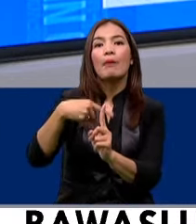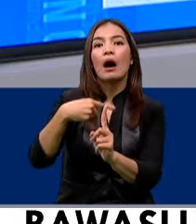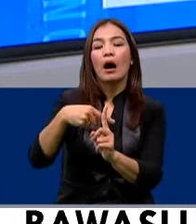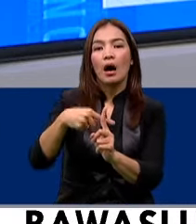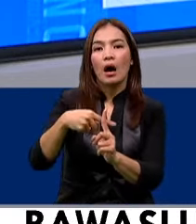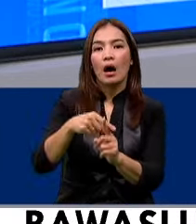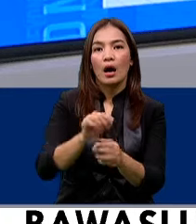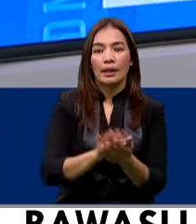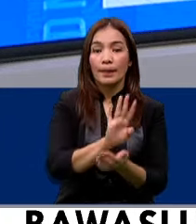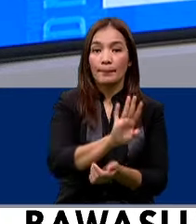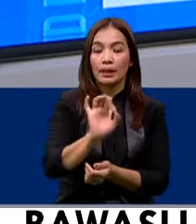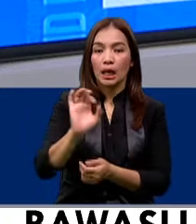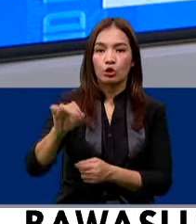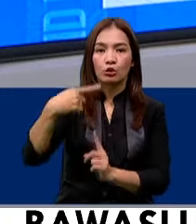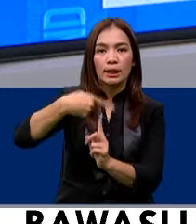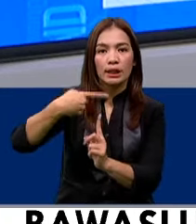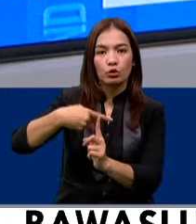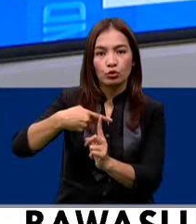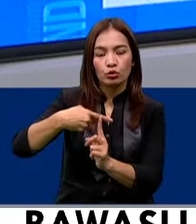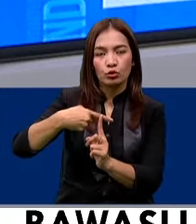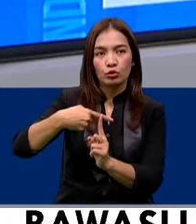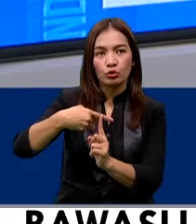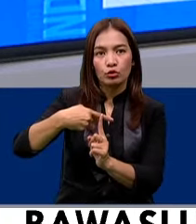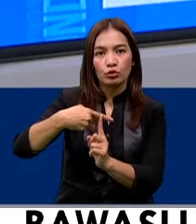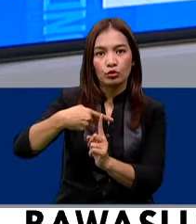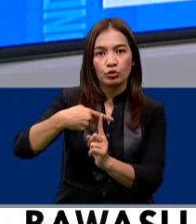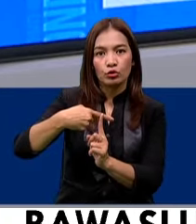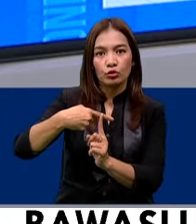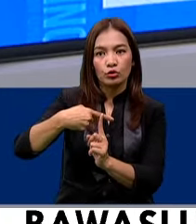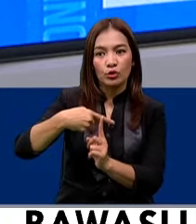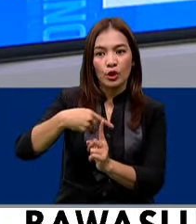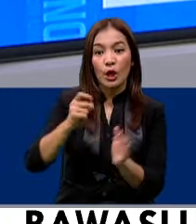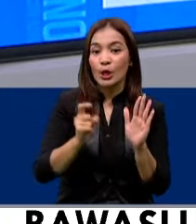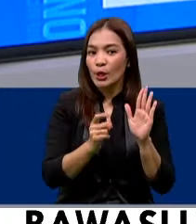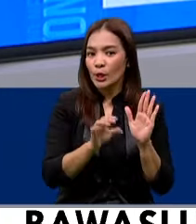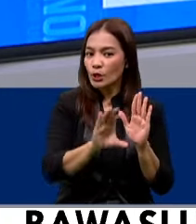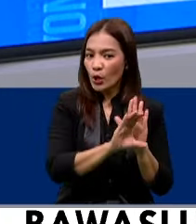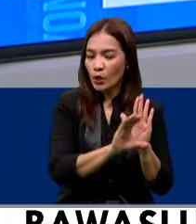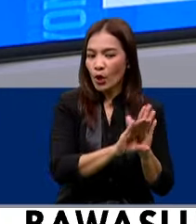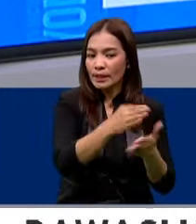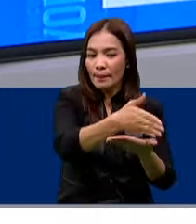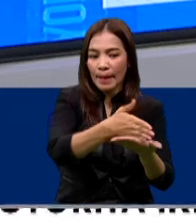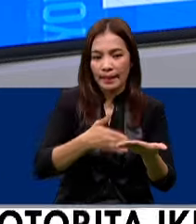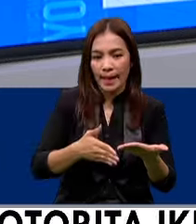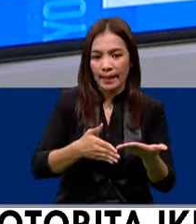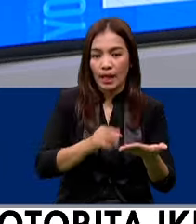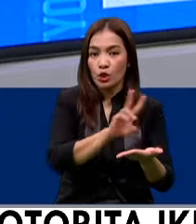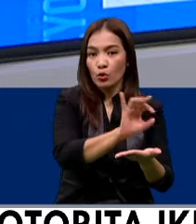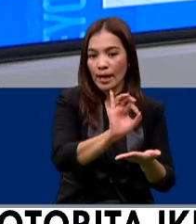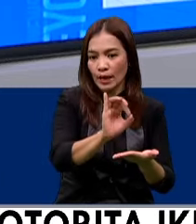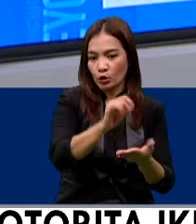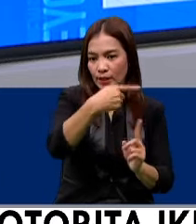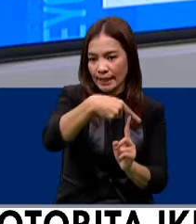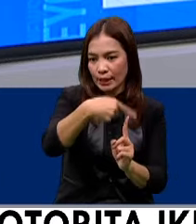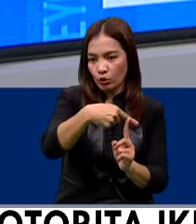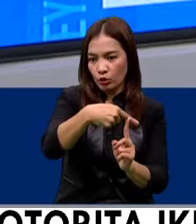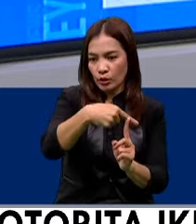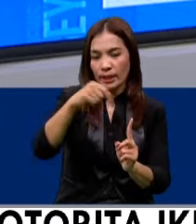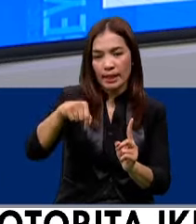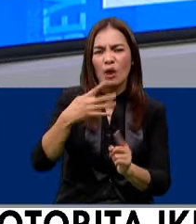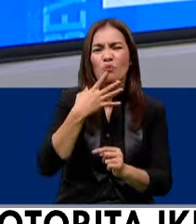400 triliun itu kan itu ee Katakanlah separuh 200 triliun itu kan harus sudah ada ta rasio itu kan butuh